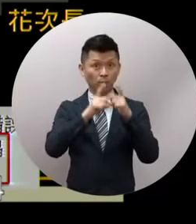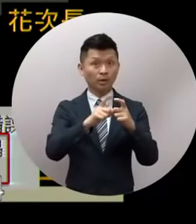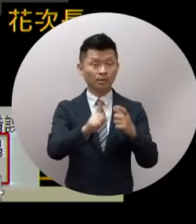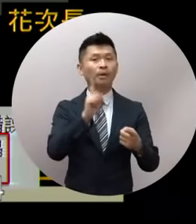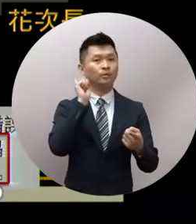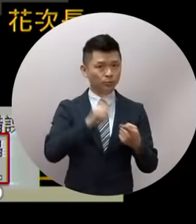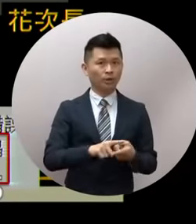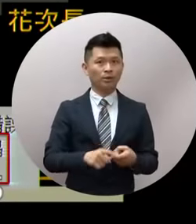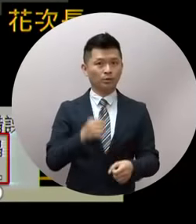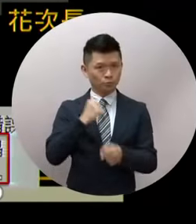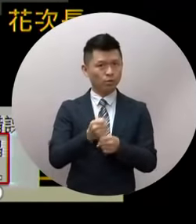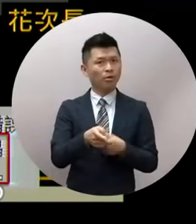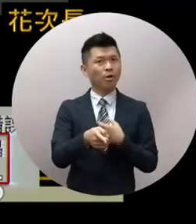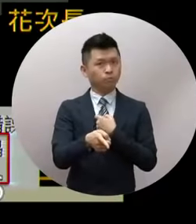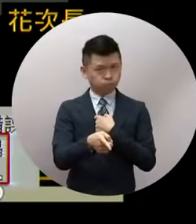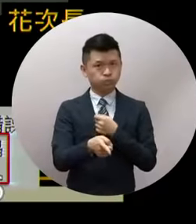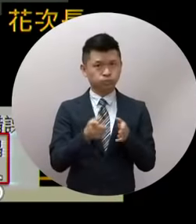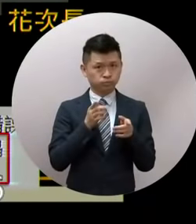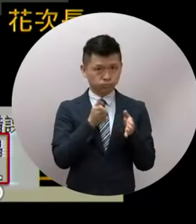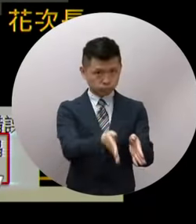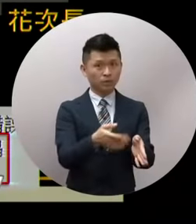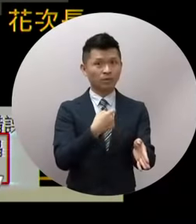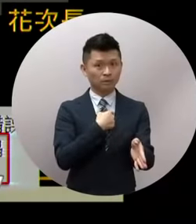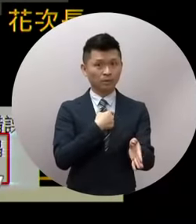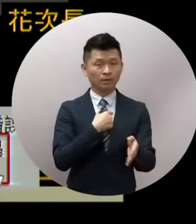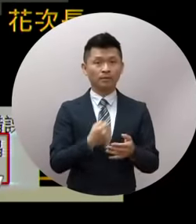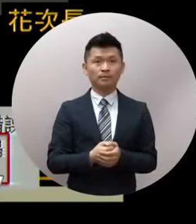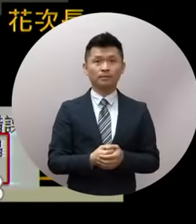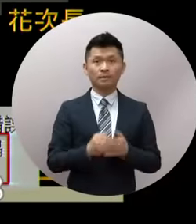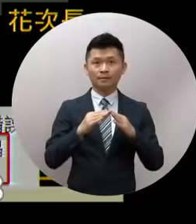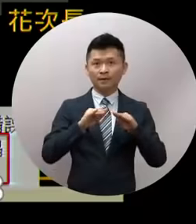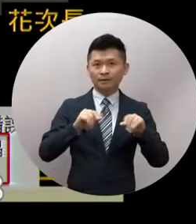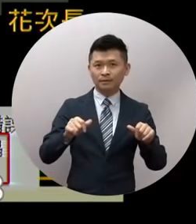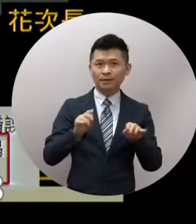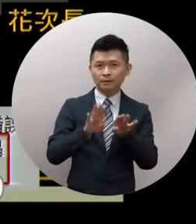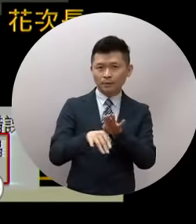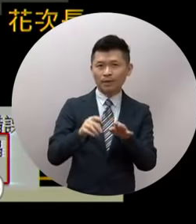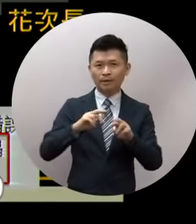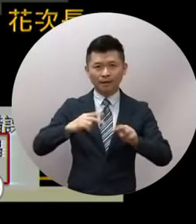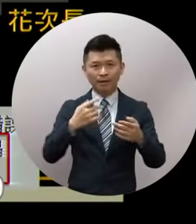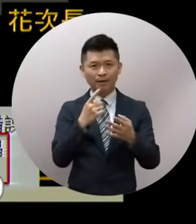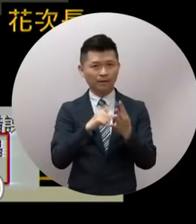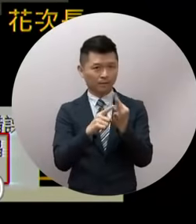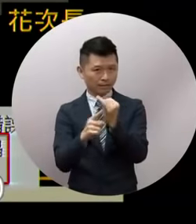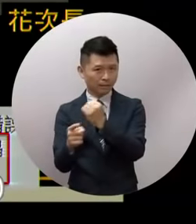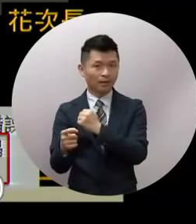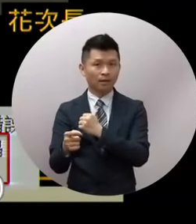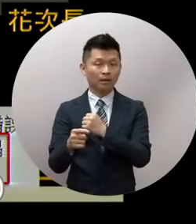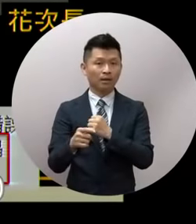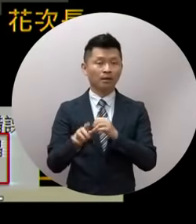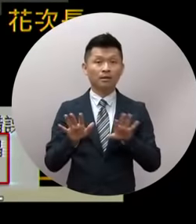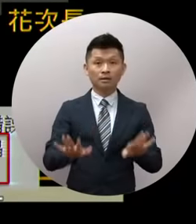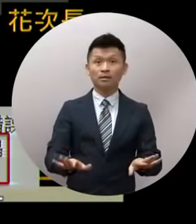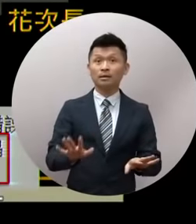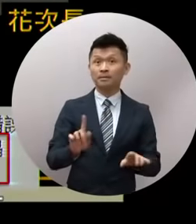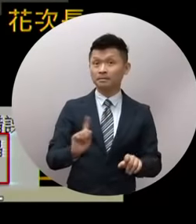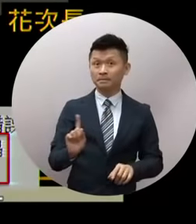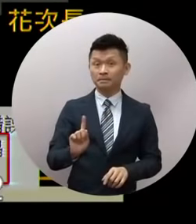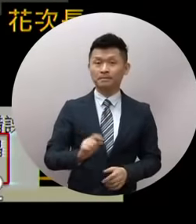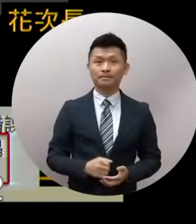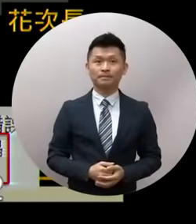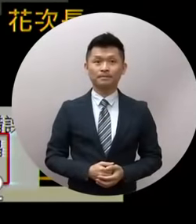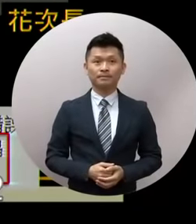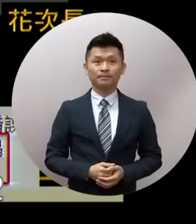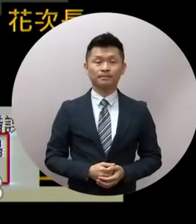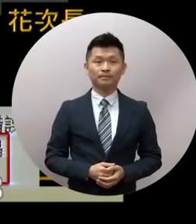且是非做不可的方向，哈，啊，然后后边就讲不动产的税改的几个原则等等，伊即马来讲，伊即马讲。